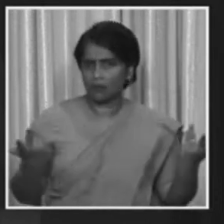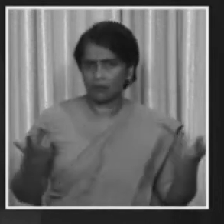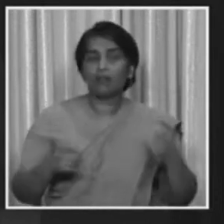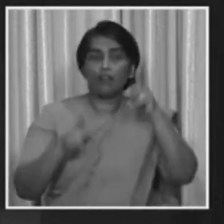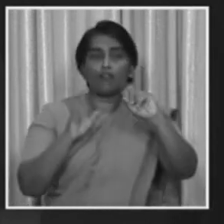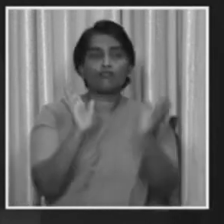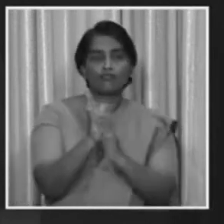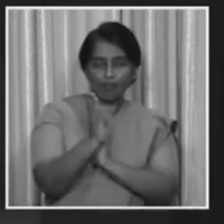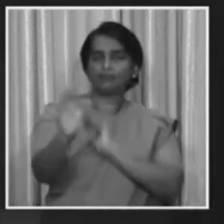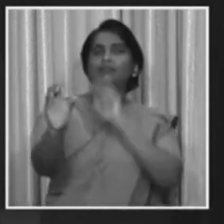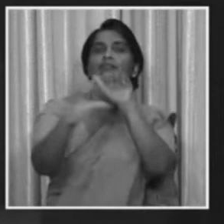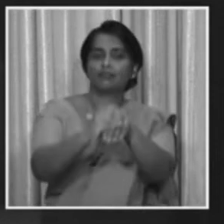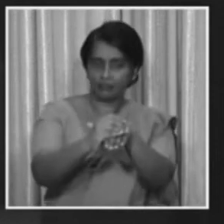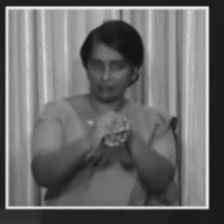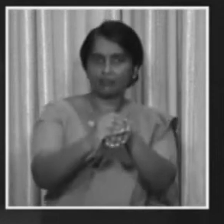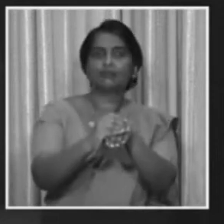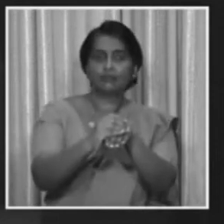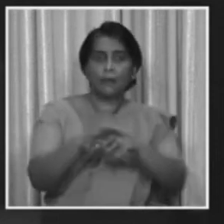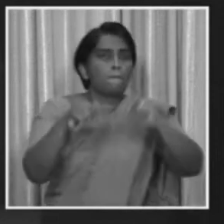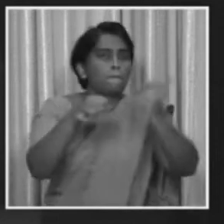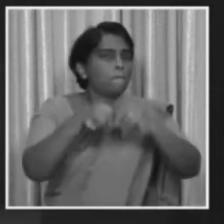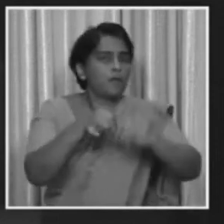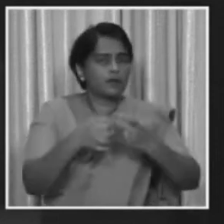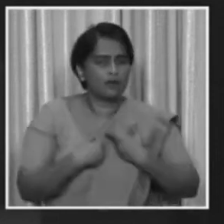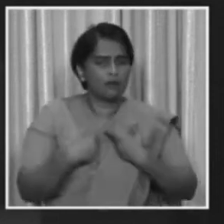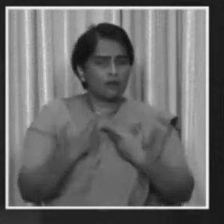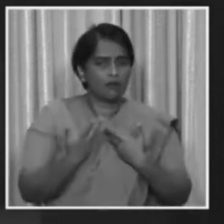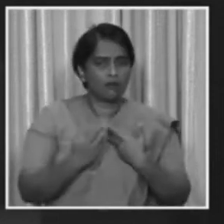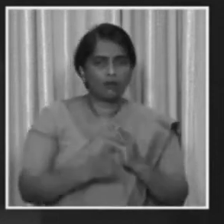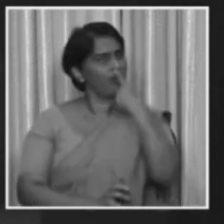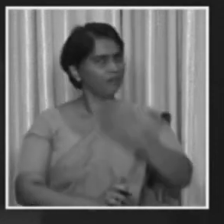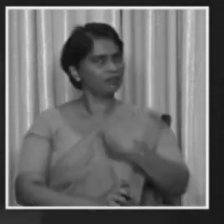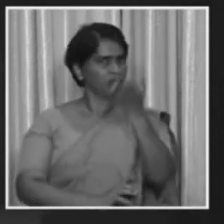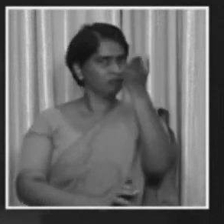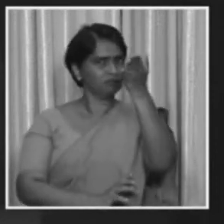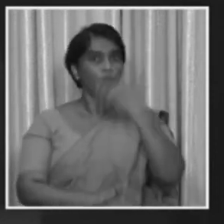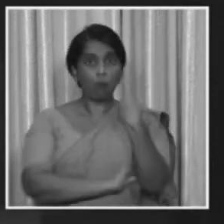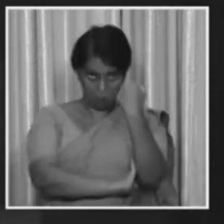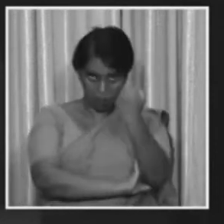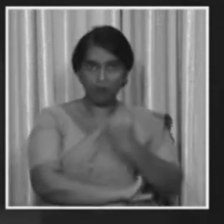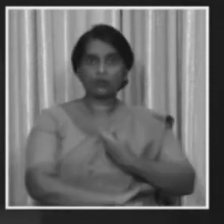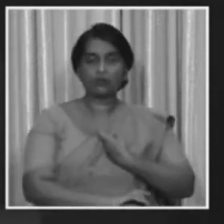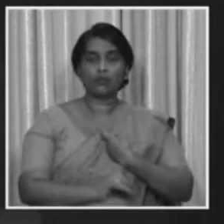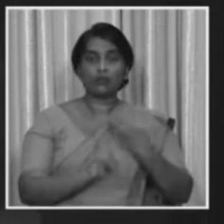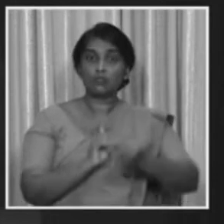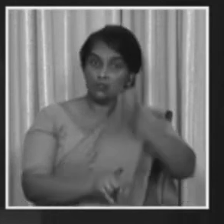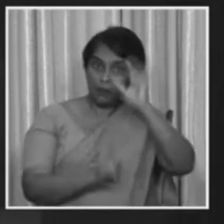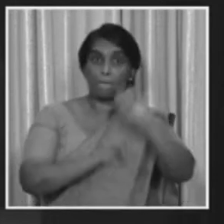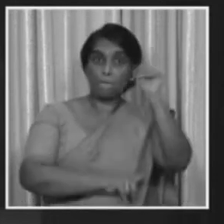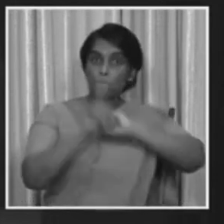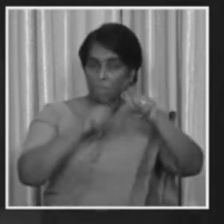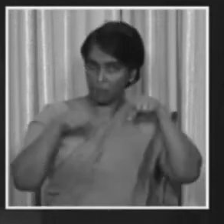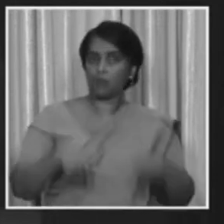කාරක සභාවට ගිහිල්ලා ඔබේ නාම ඔබේ කන්තුරට ගෙන තොරතුරු විමසන්න ඔබට අයිතියක් තියෙනවා. මොකද්ද? මට බලයක් තියෙනවද මගේ සභාපතිත්වයෙන්